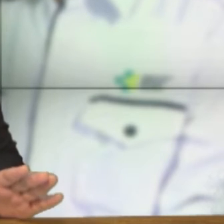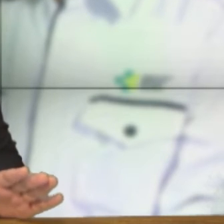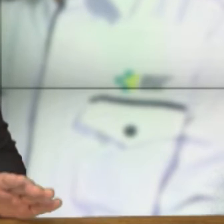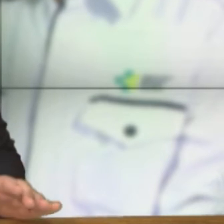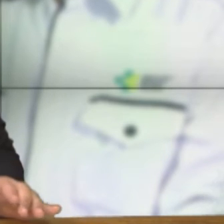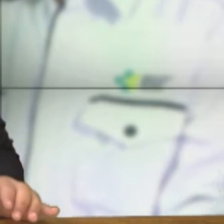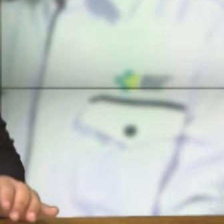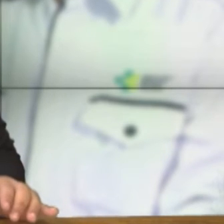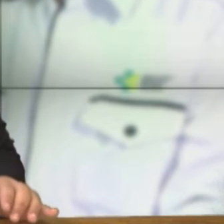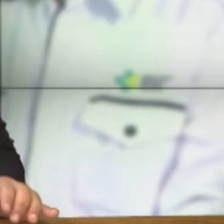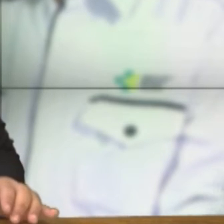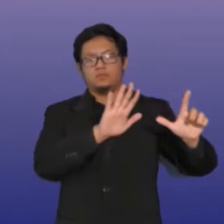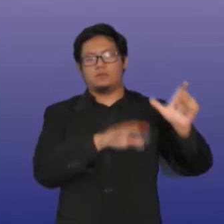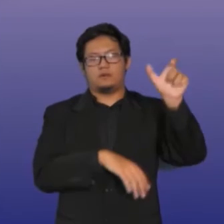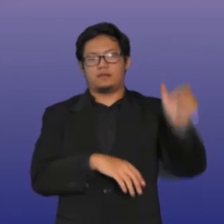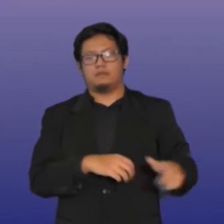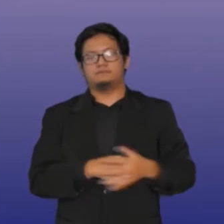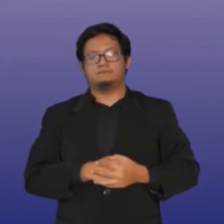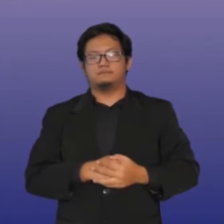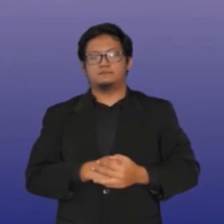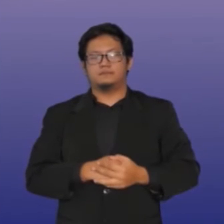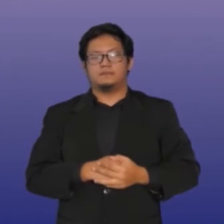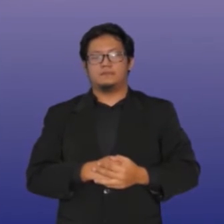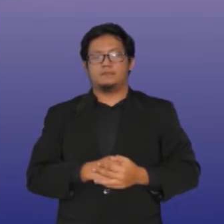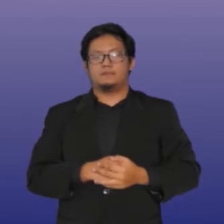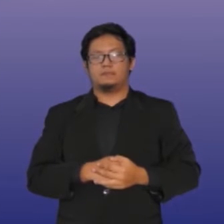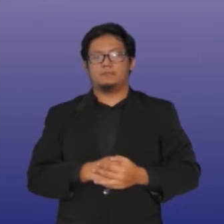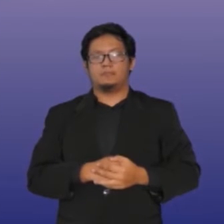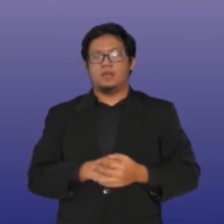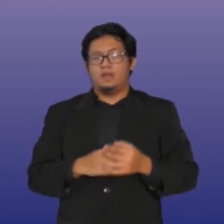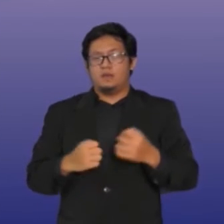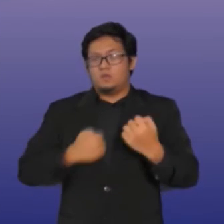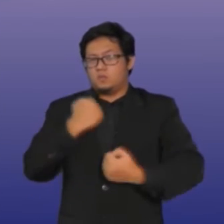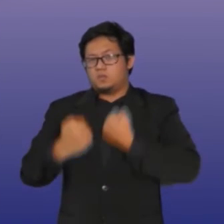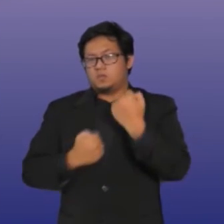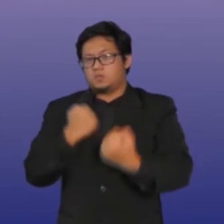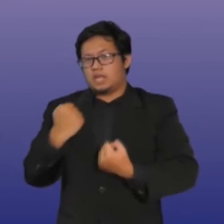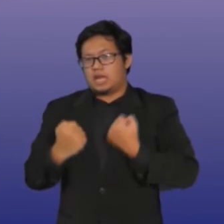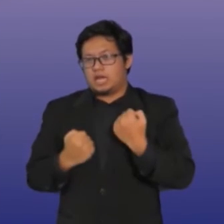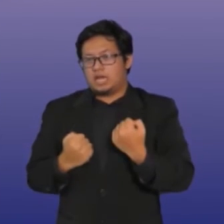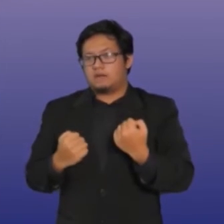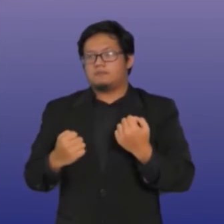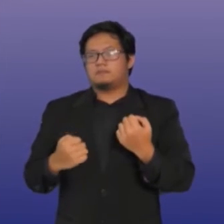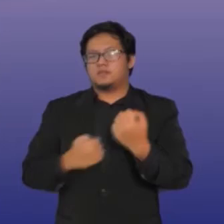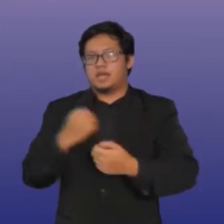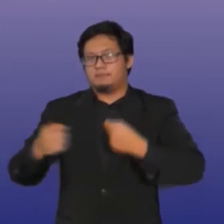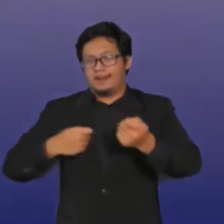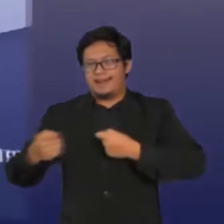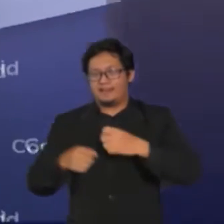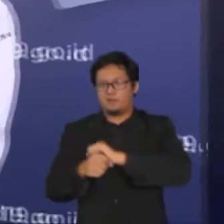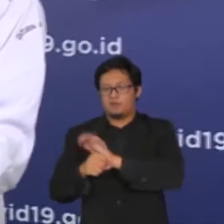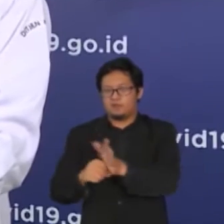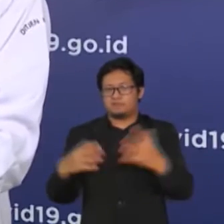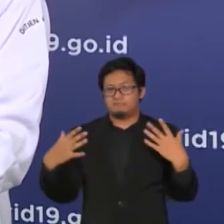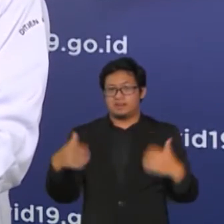tidak mudik pada Lebaran tahun ini keberhasilan upaya penanganan copied 19 sangat tergantung pada peran